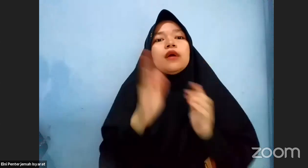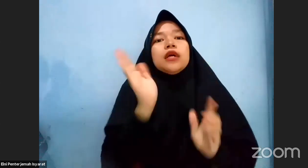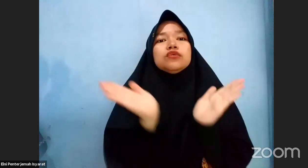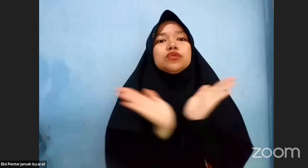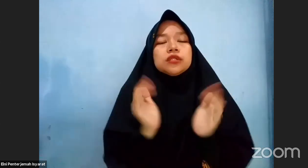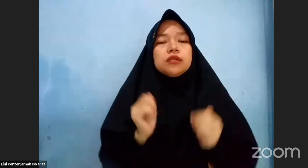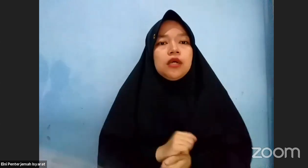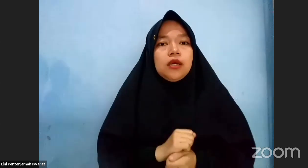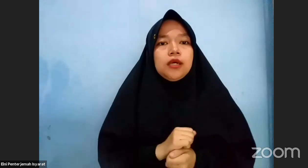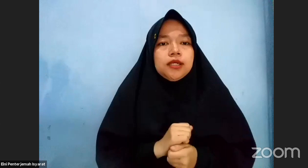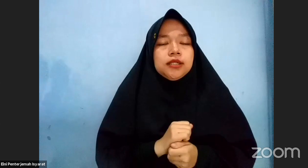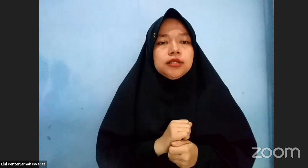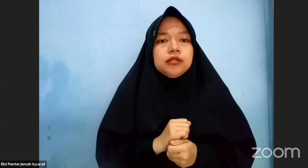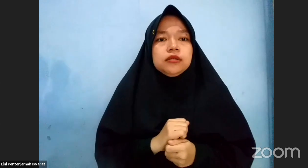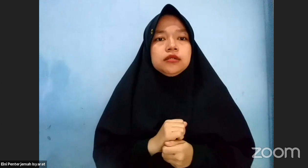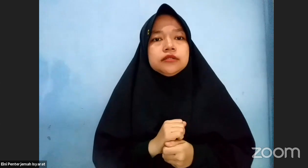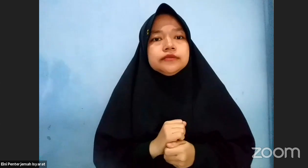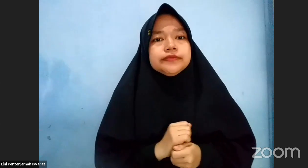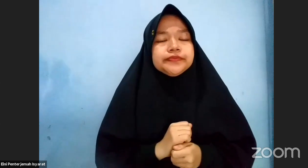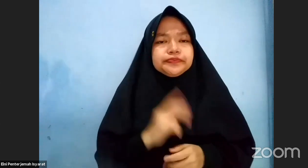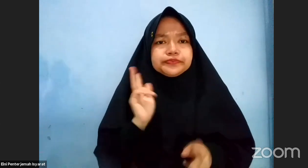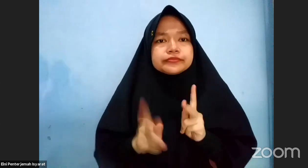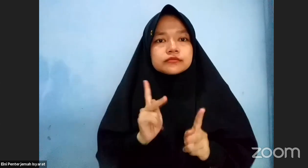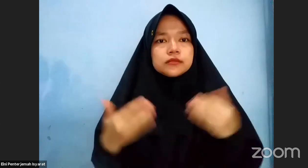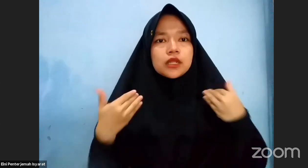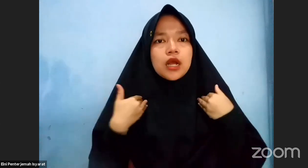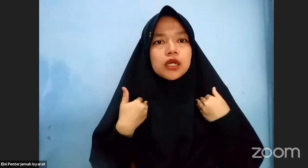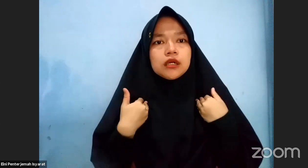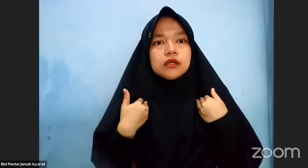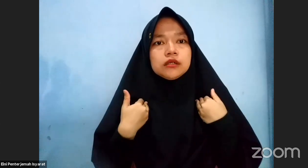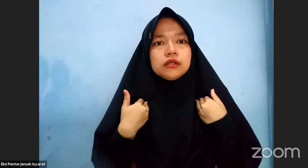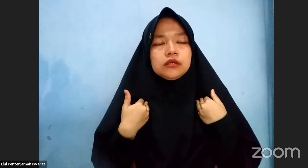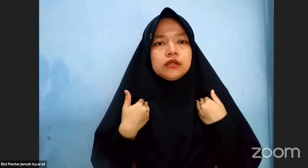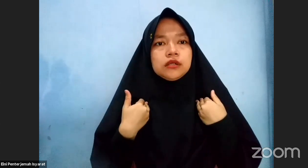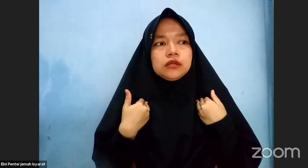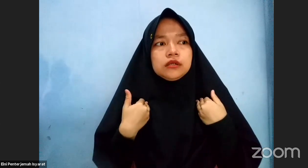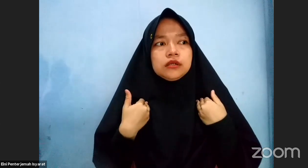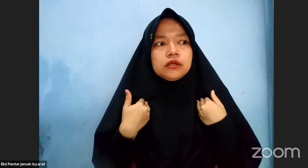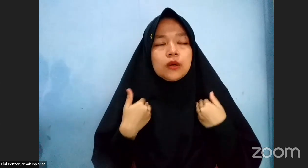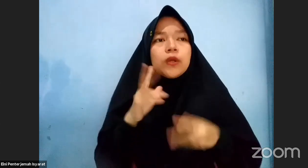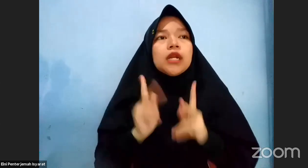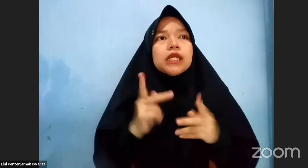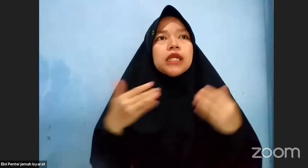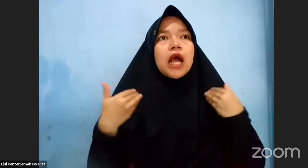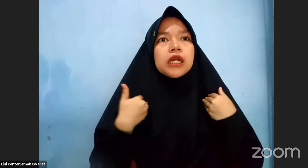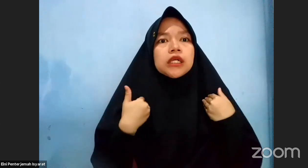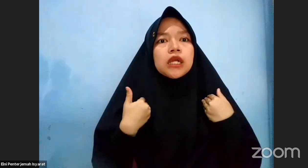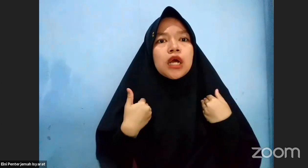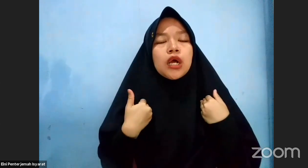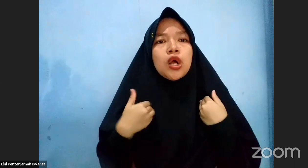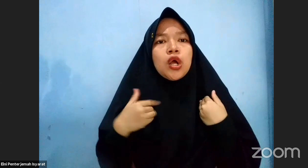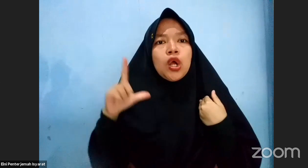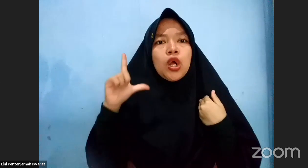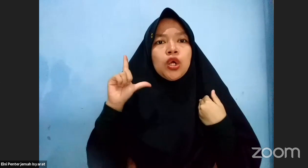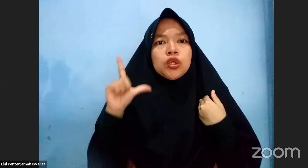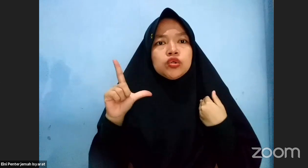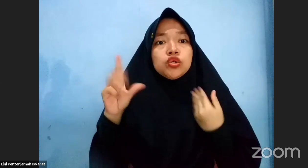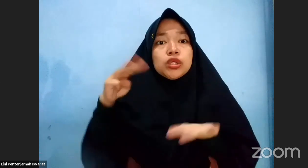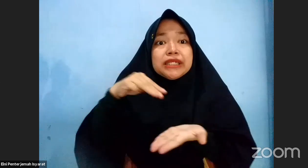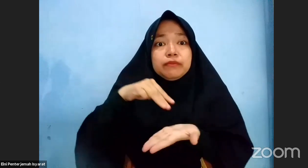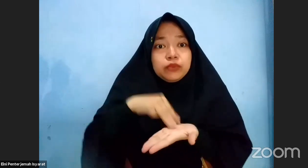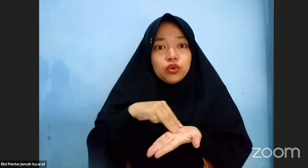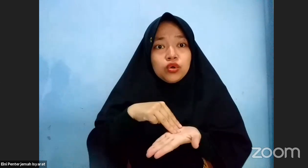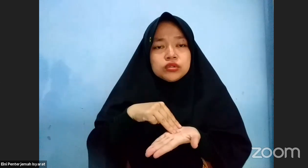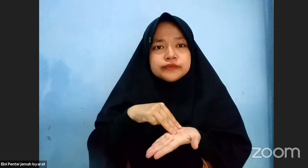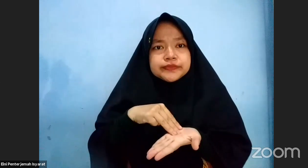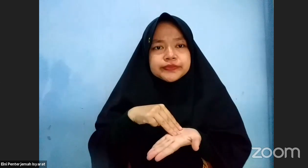ribuan guru tunanetra ya tunanetra aja itu hampir Rp7.000 Nah mudah-mudahan Eh